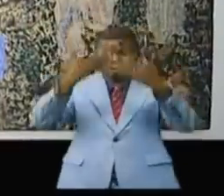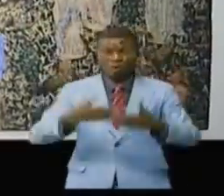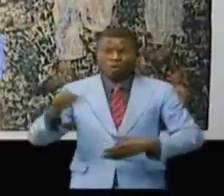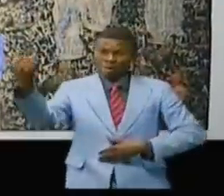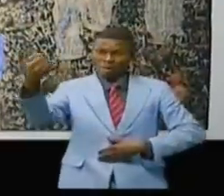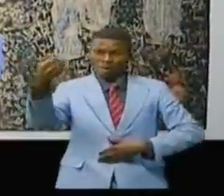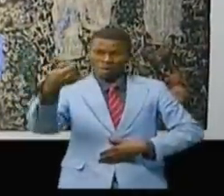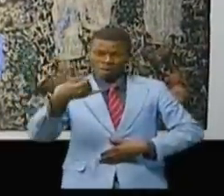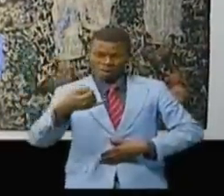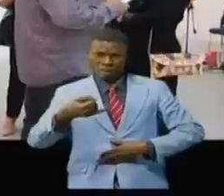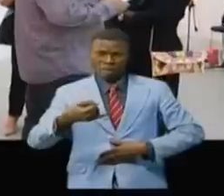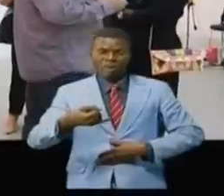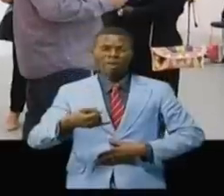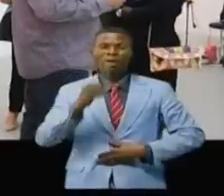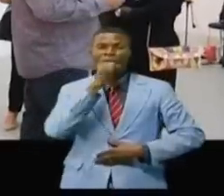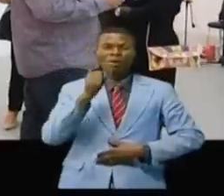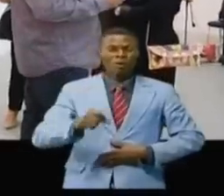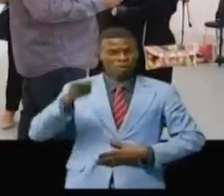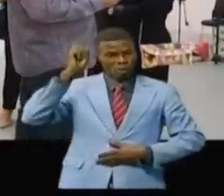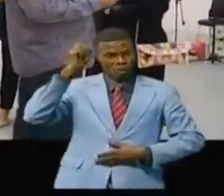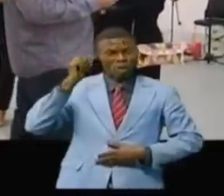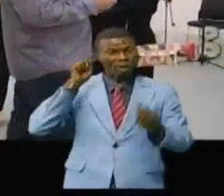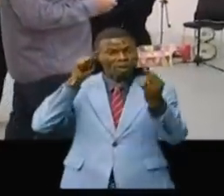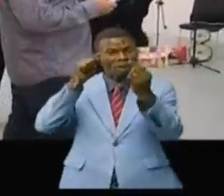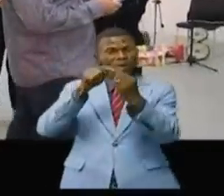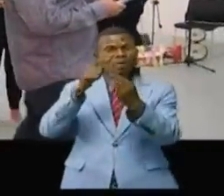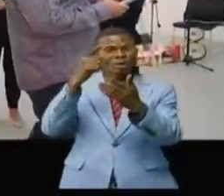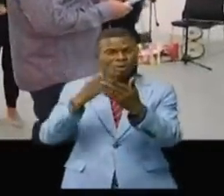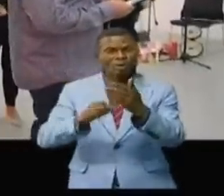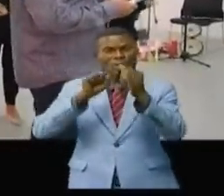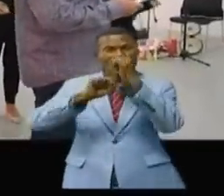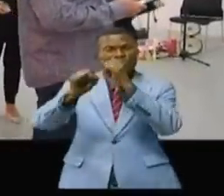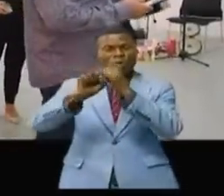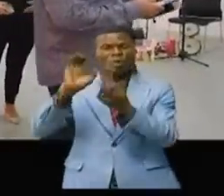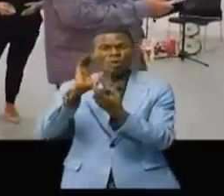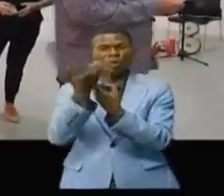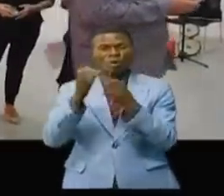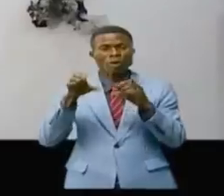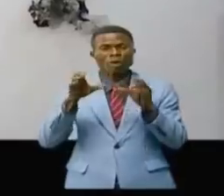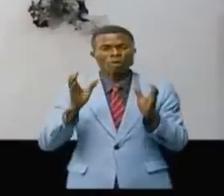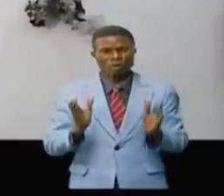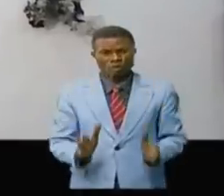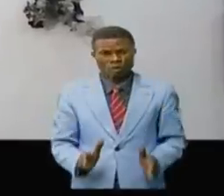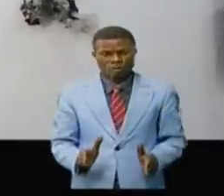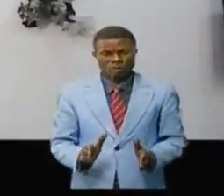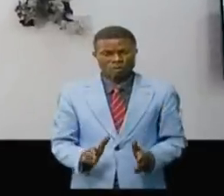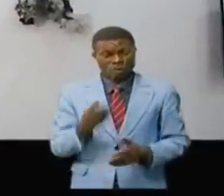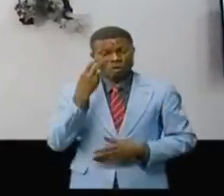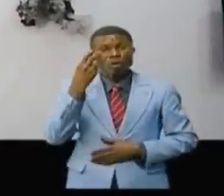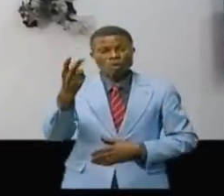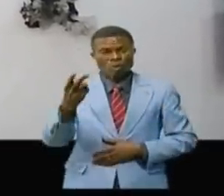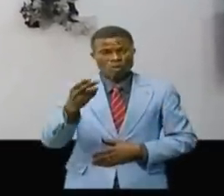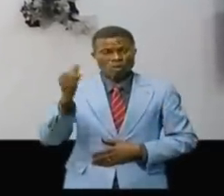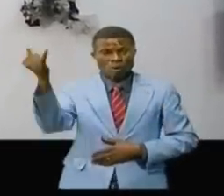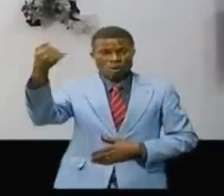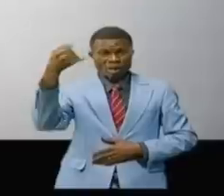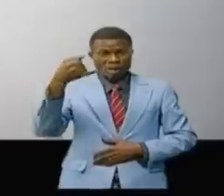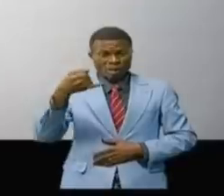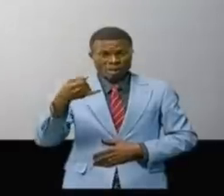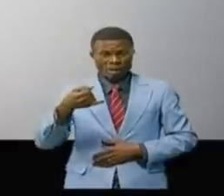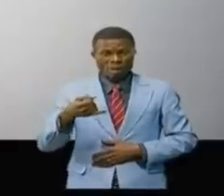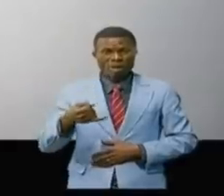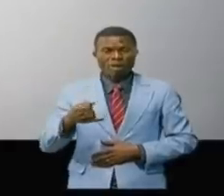enraciné dans un passé ancestral. L'objectif est de promouvoir la culture congolaise. On retrouve les œuvres de Yogo Ambaké